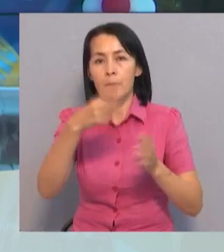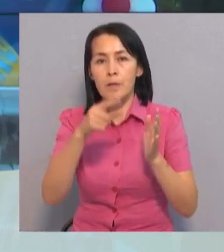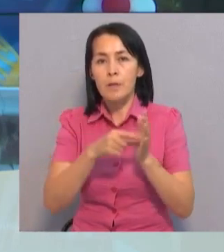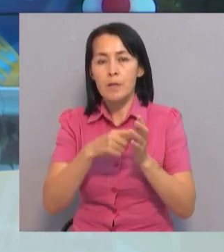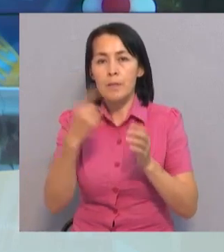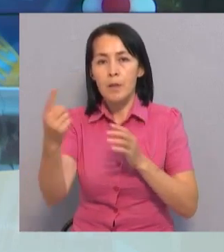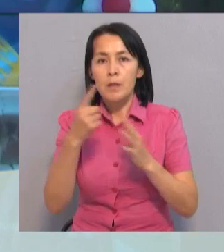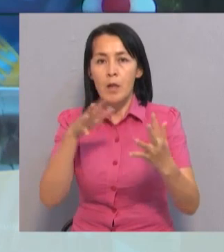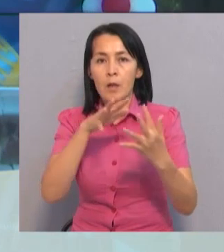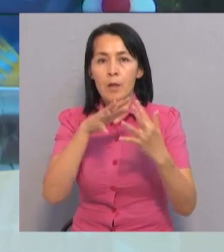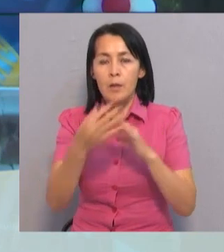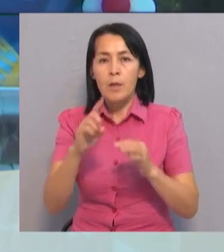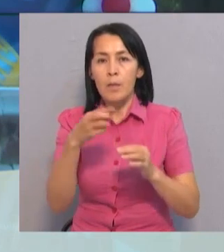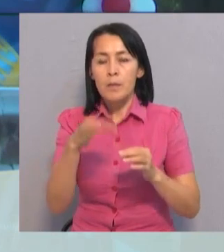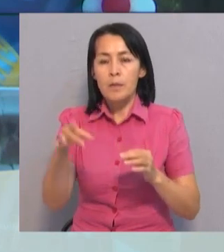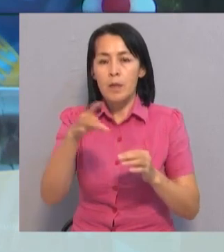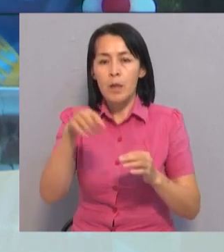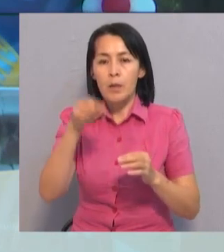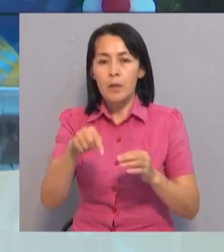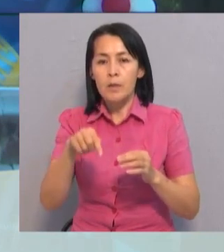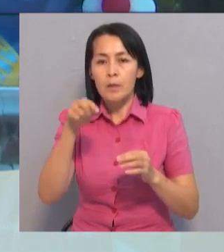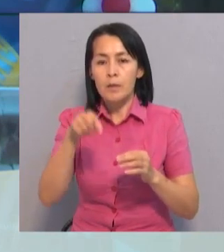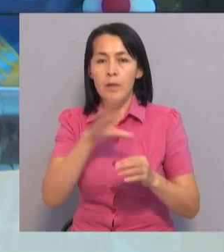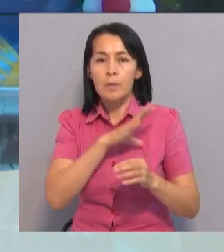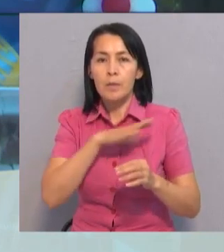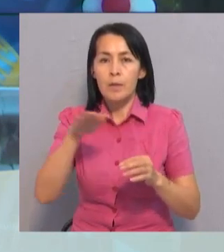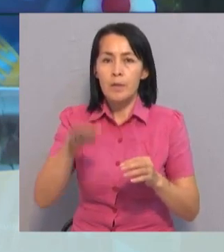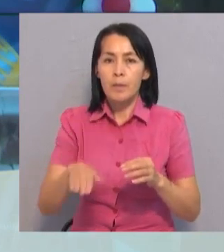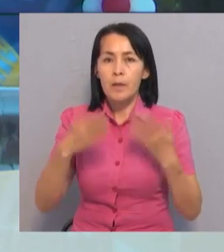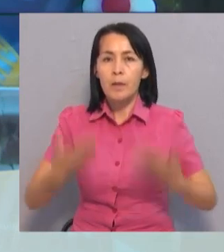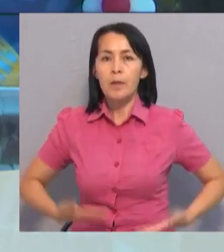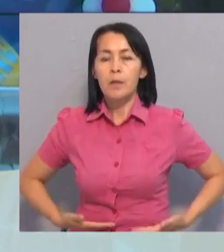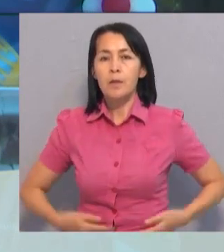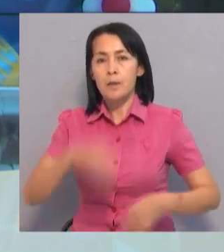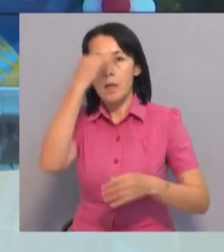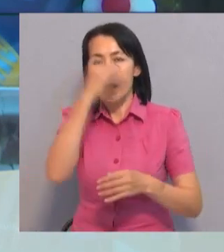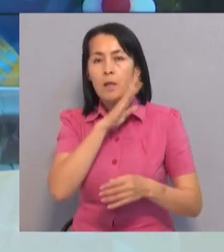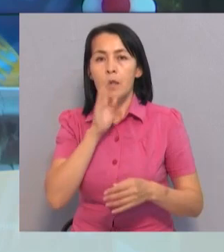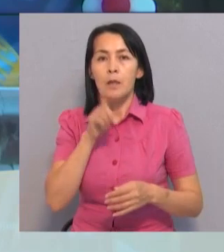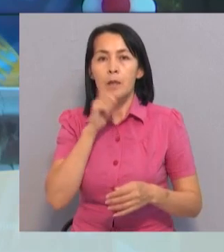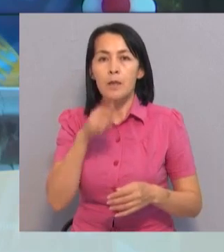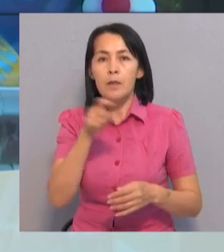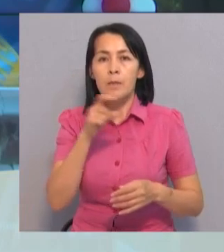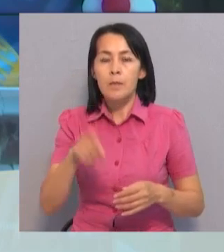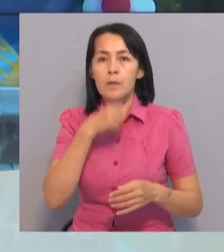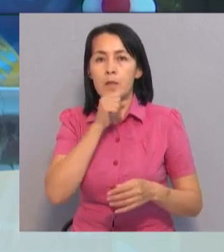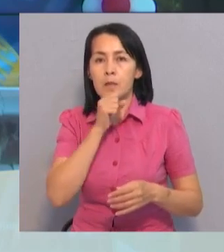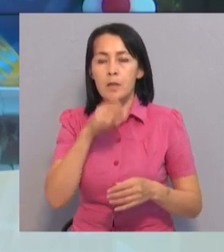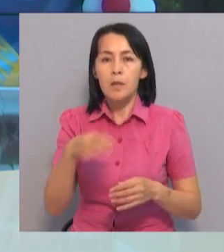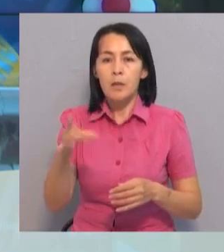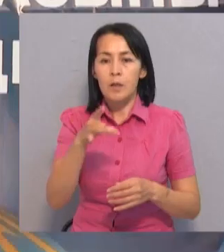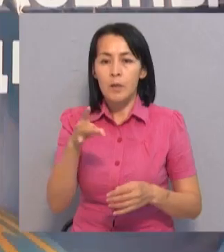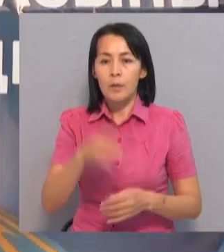27 населенных пунктов Абайского района. Среди них были маленькие жители, родители, молодежь и аксакалы района.